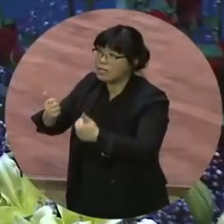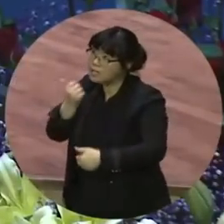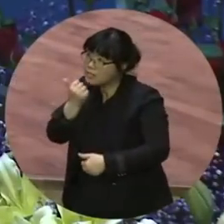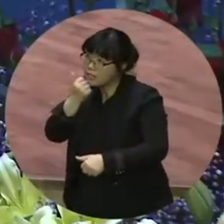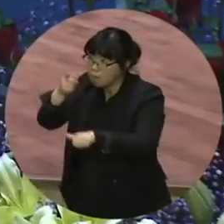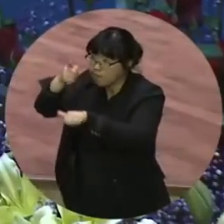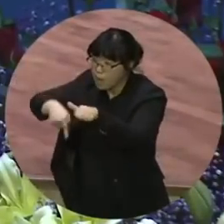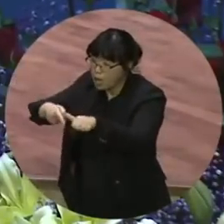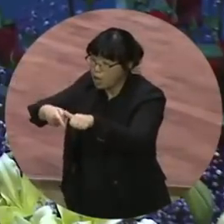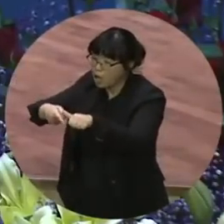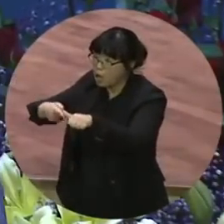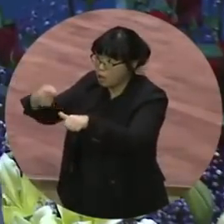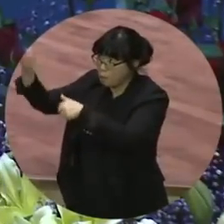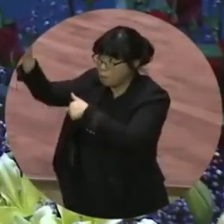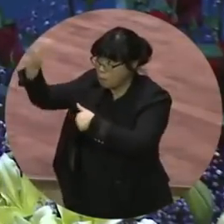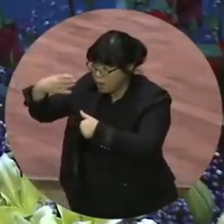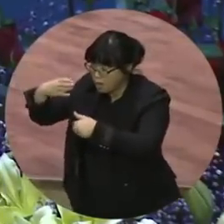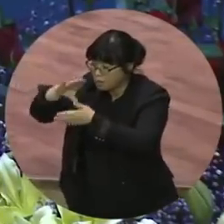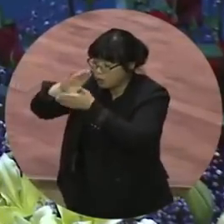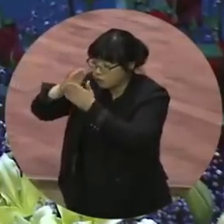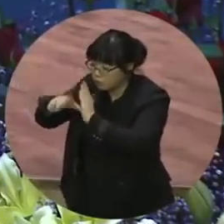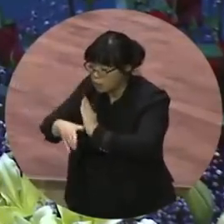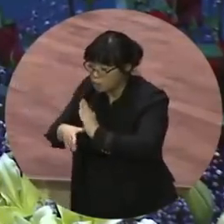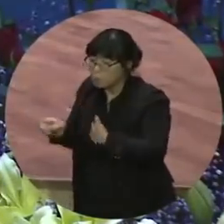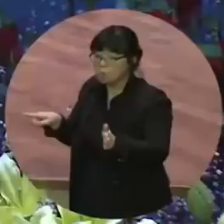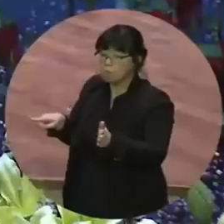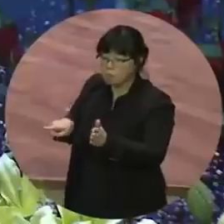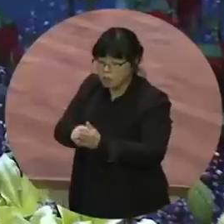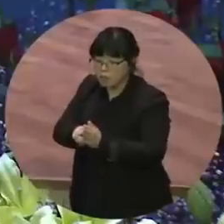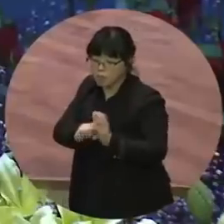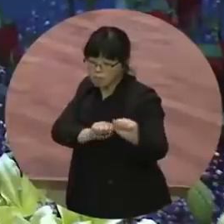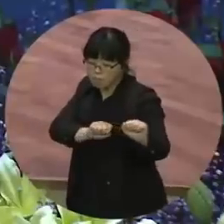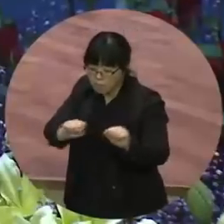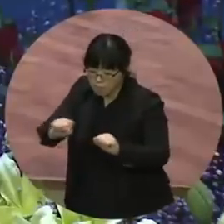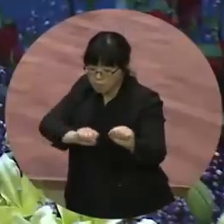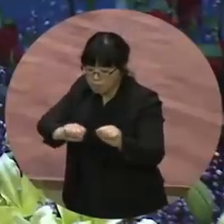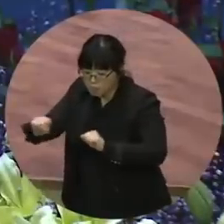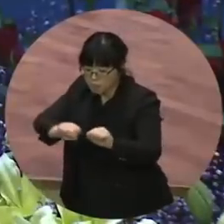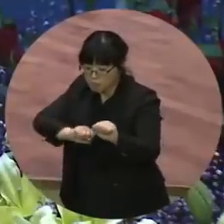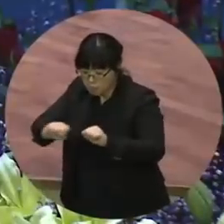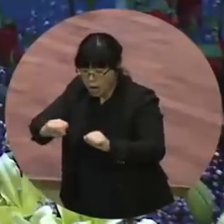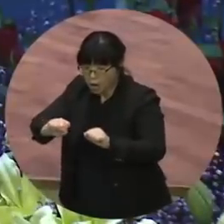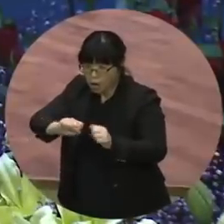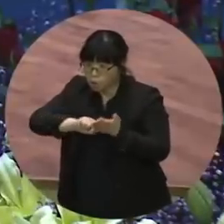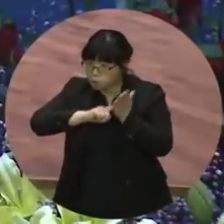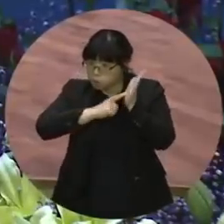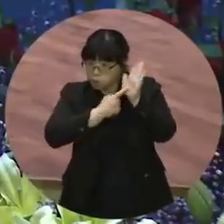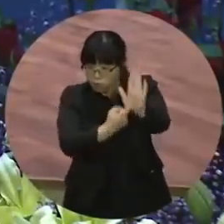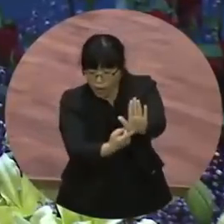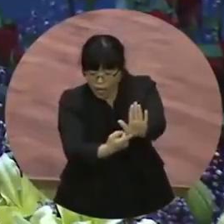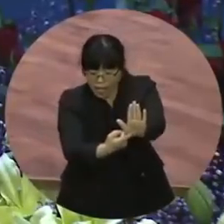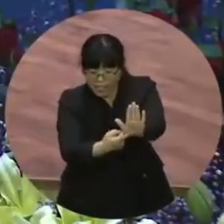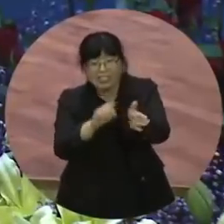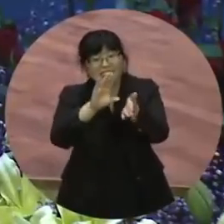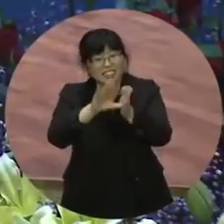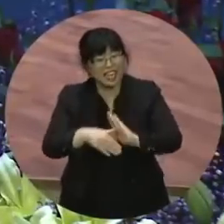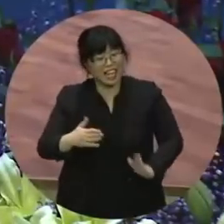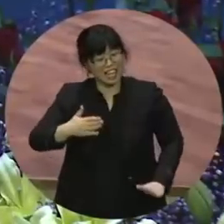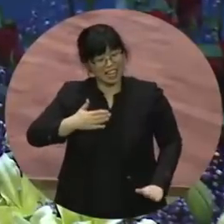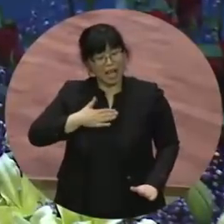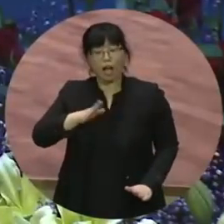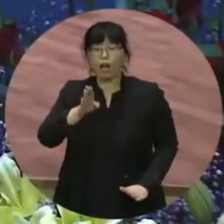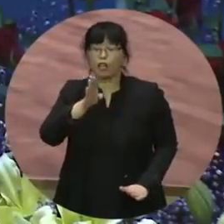그렇기 때문에 우리는 어떤 시험이 오더라도 그것에 대해서 불신앙할 이유와 명분이